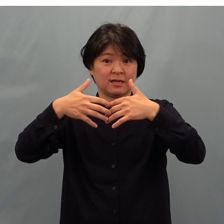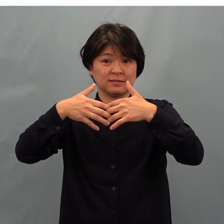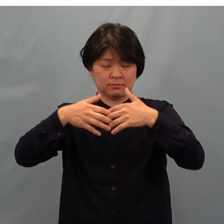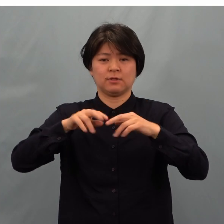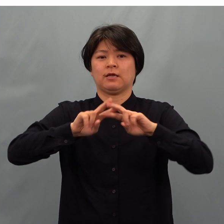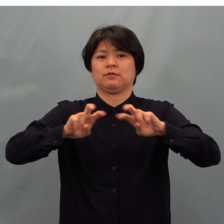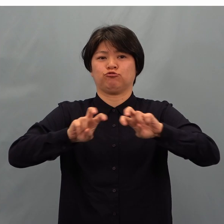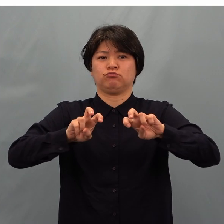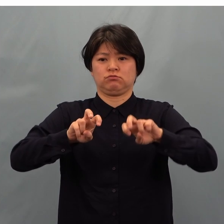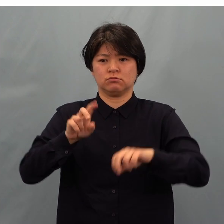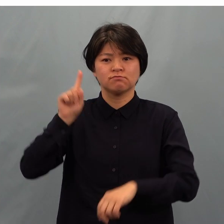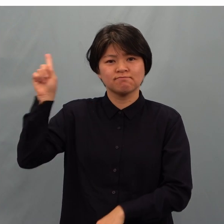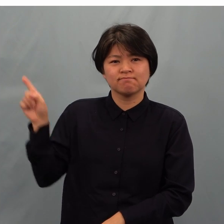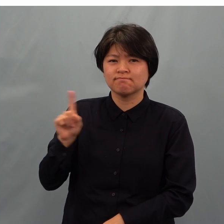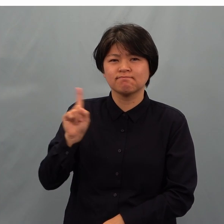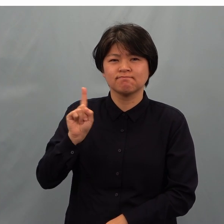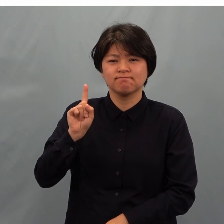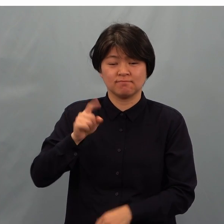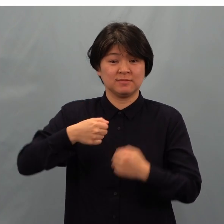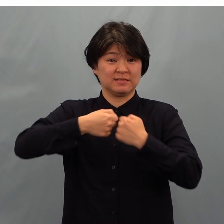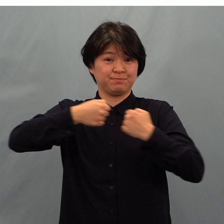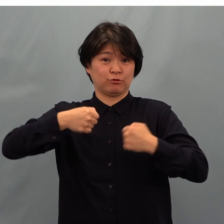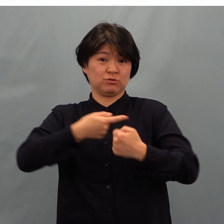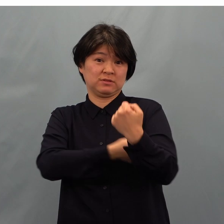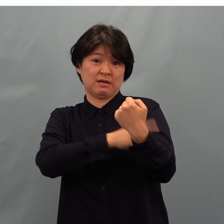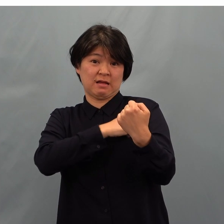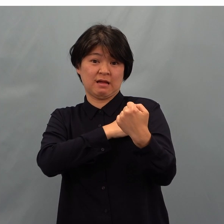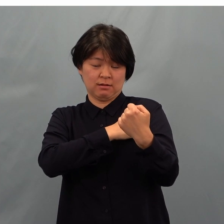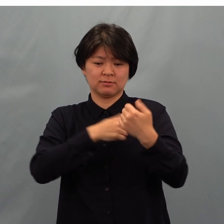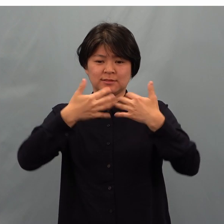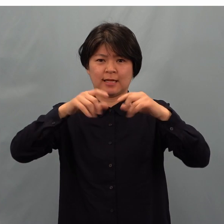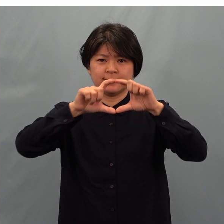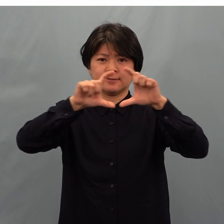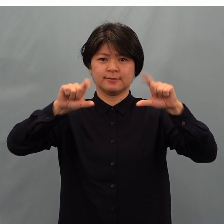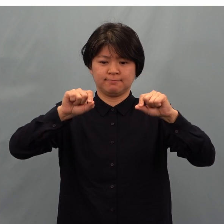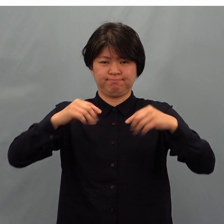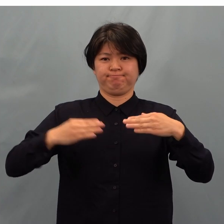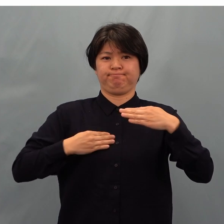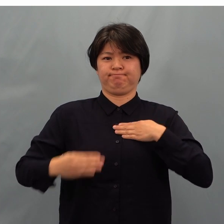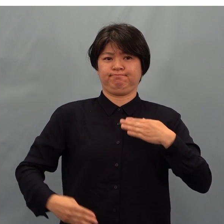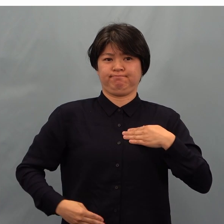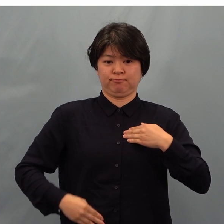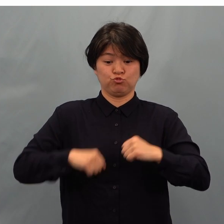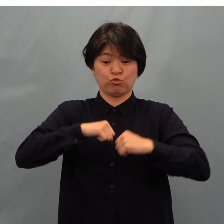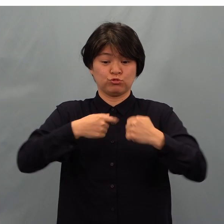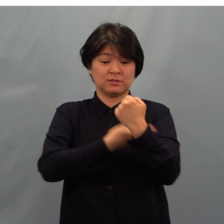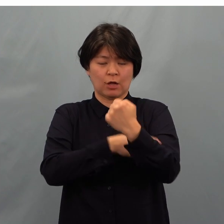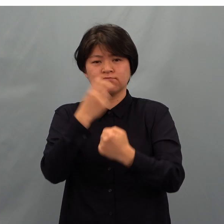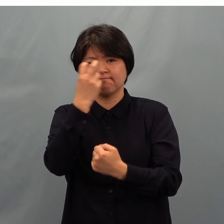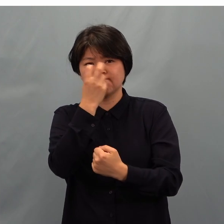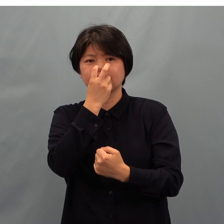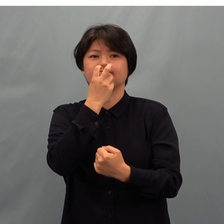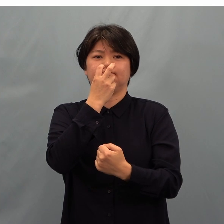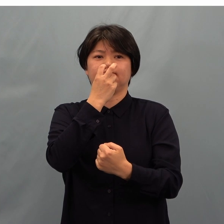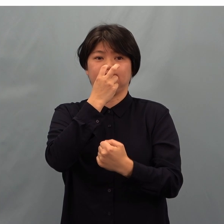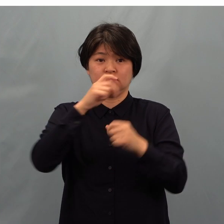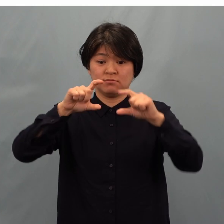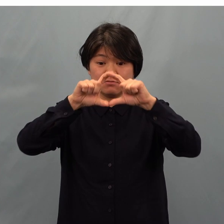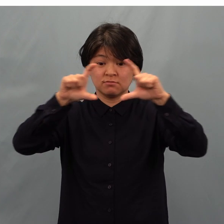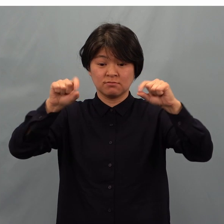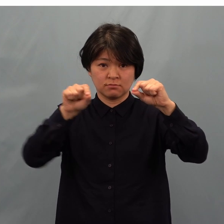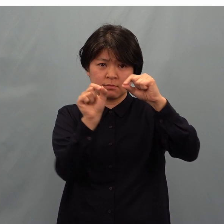ますここで紹介するシート型先断力セサは表面に水平な方向に働く力を図り